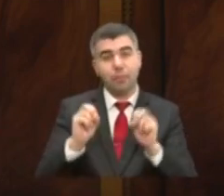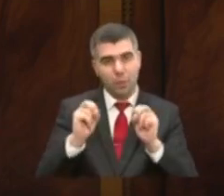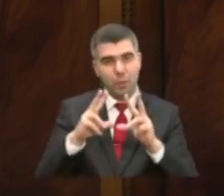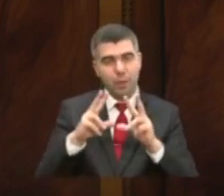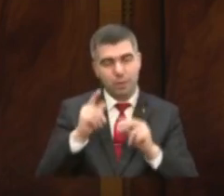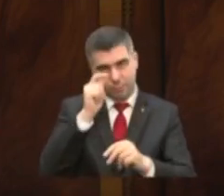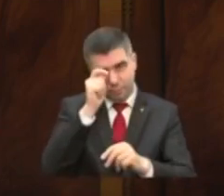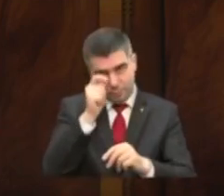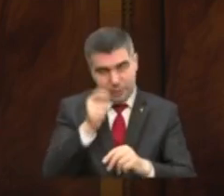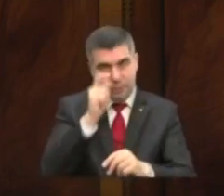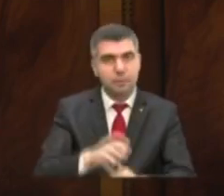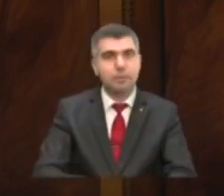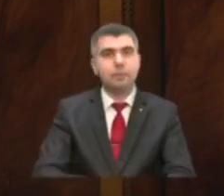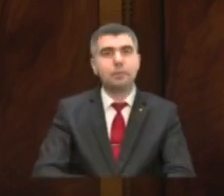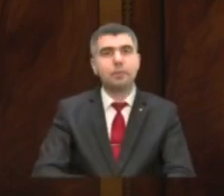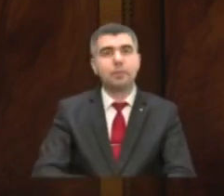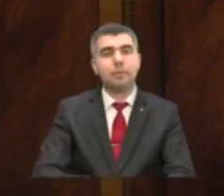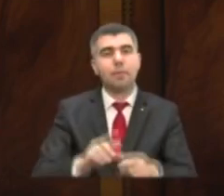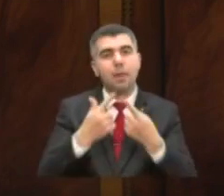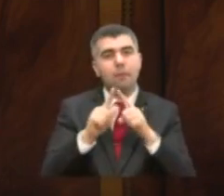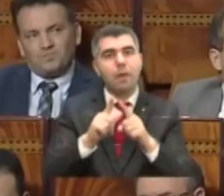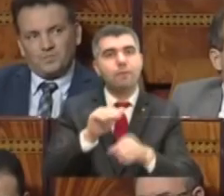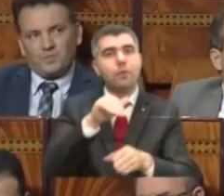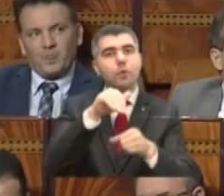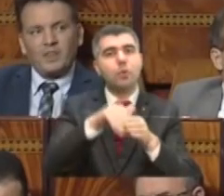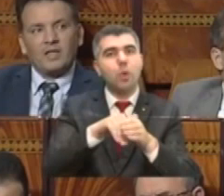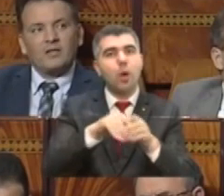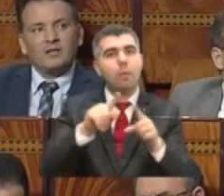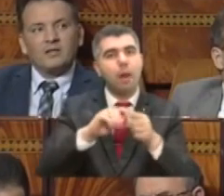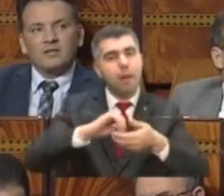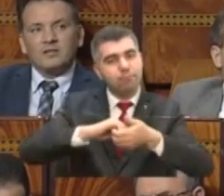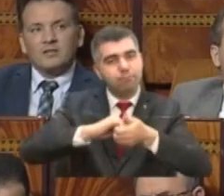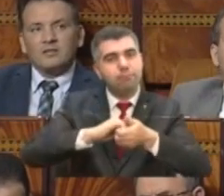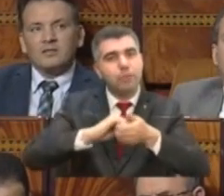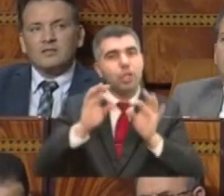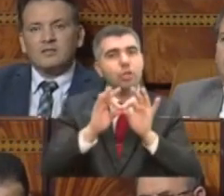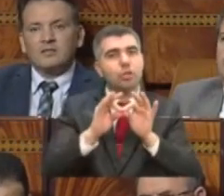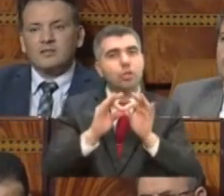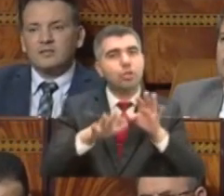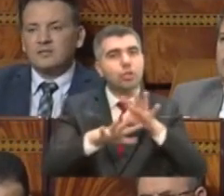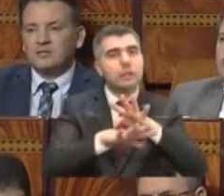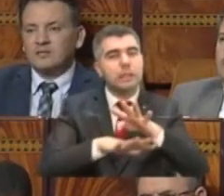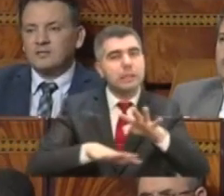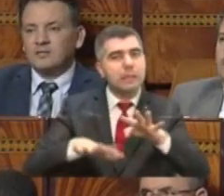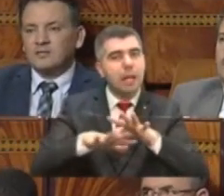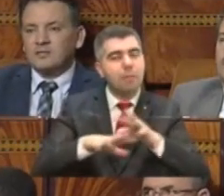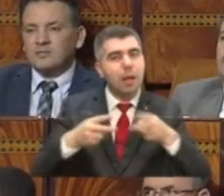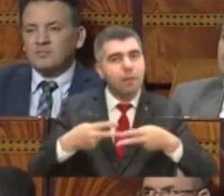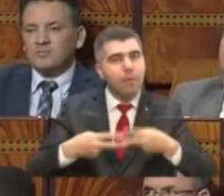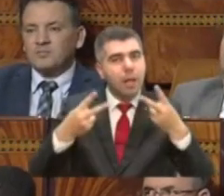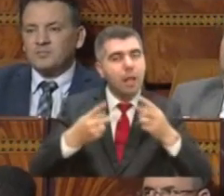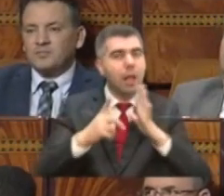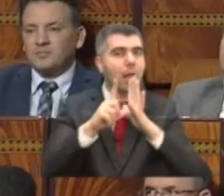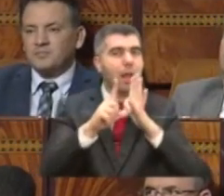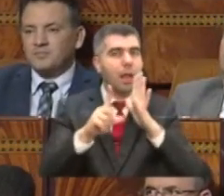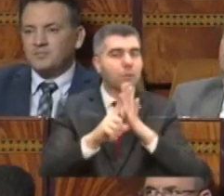المحوري الذي يلعبه صندوق التماسك الاجتماعي الذي تم إحداثه برسم قانون